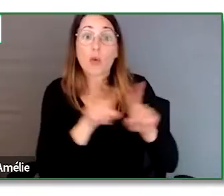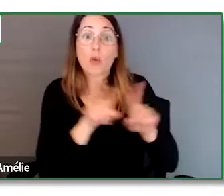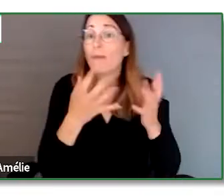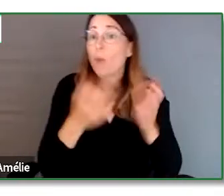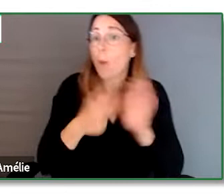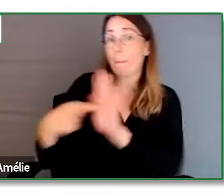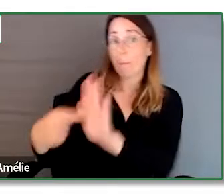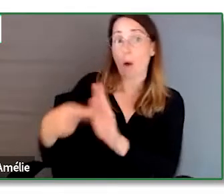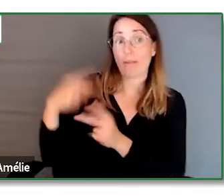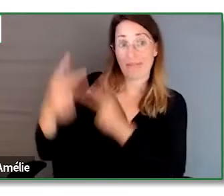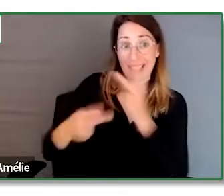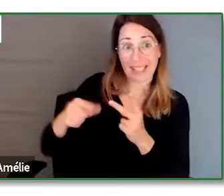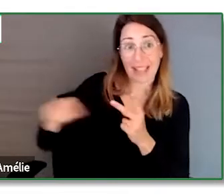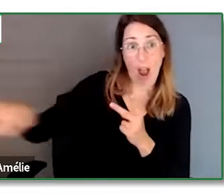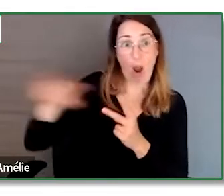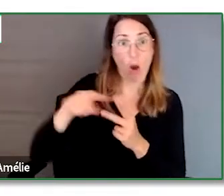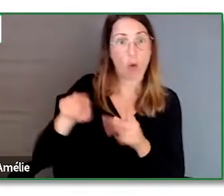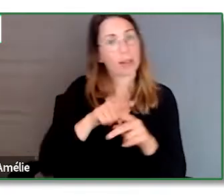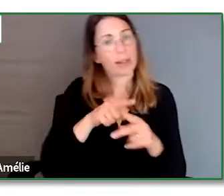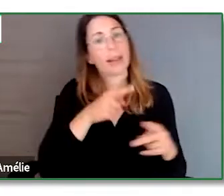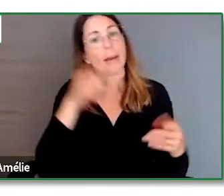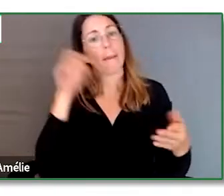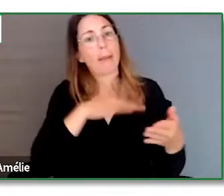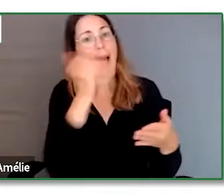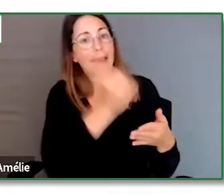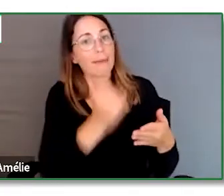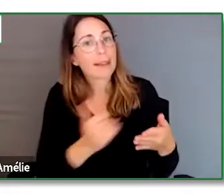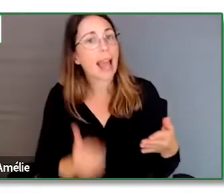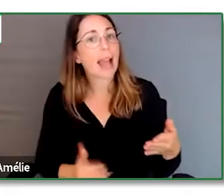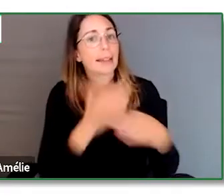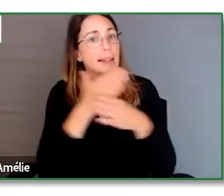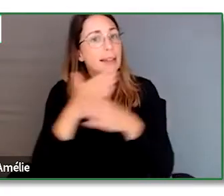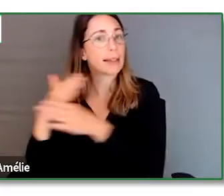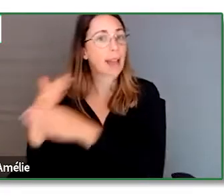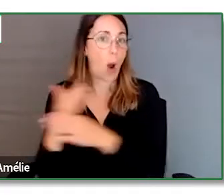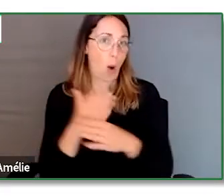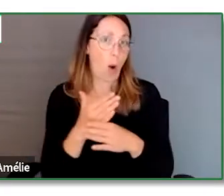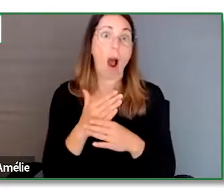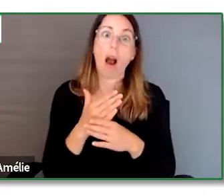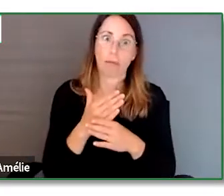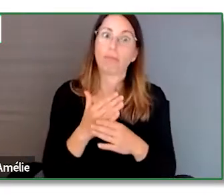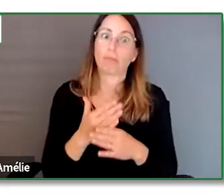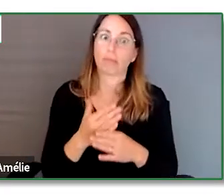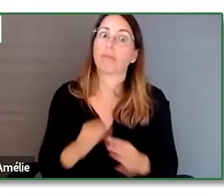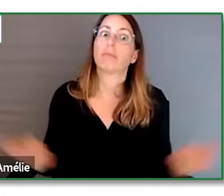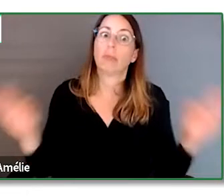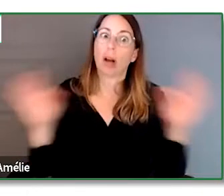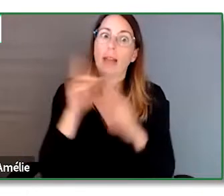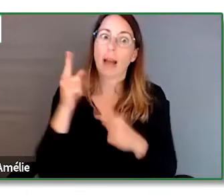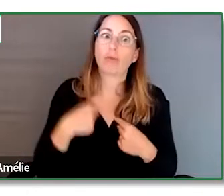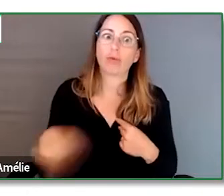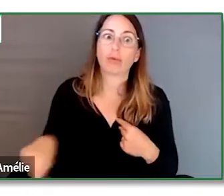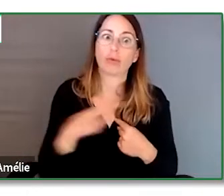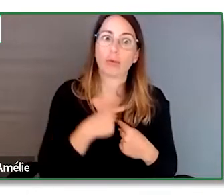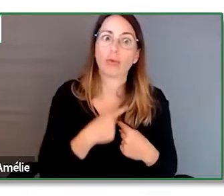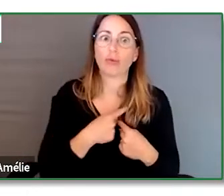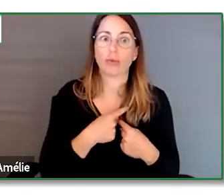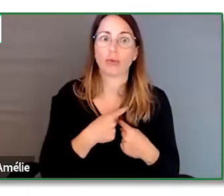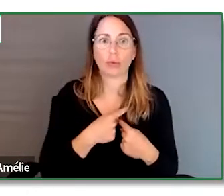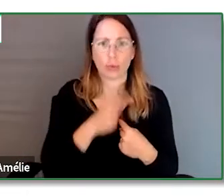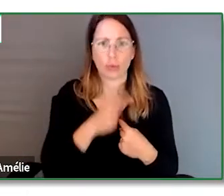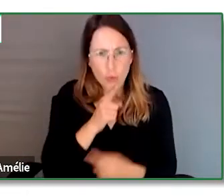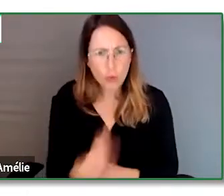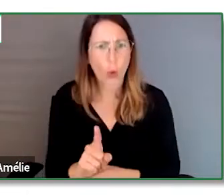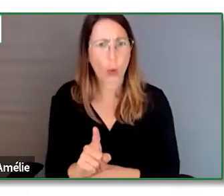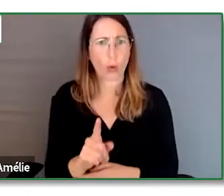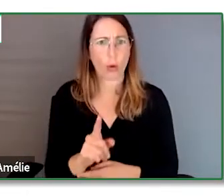planification des visites est très importante. C'est un point de mire important pour nous. Nous travaillons avec tous pour nous assurer que les bonnes informations soient disponibles